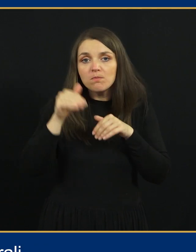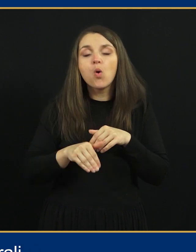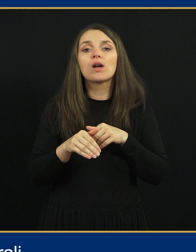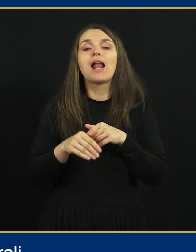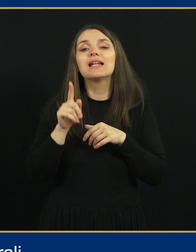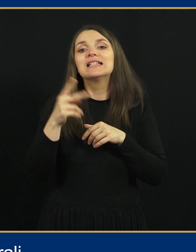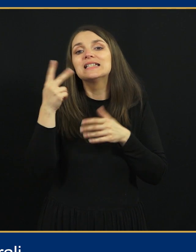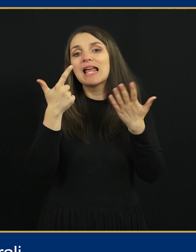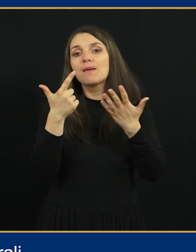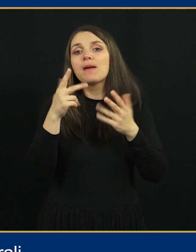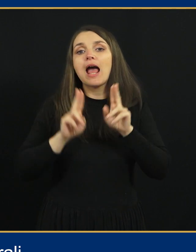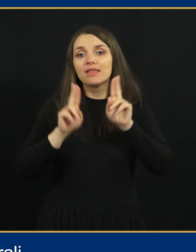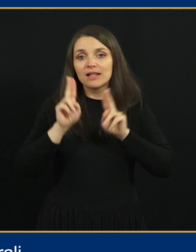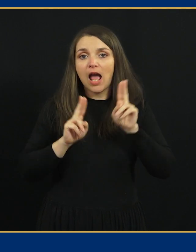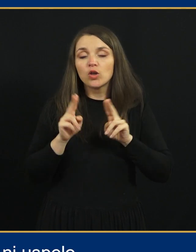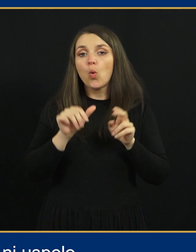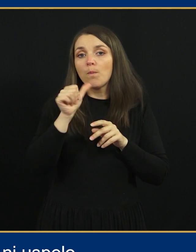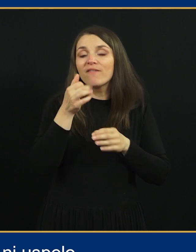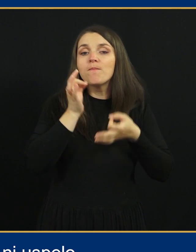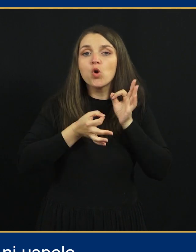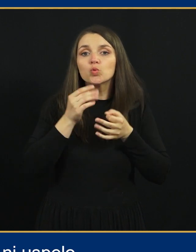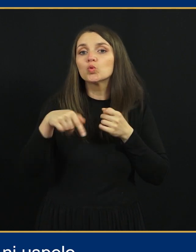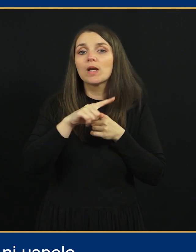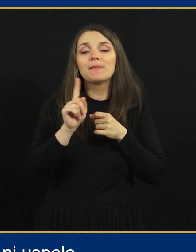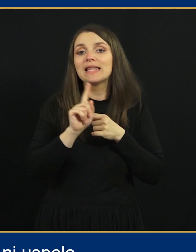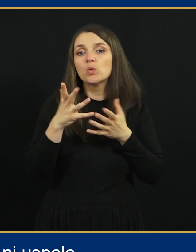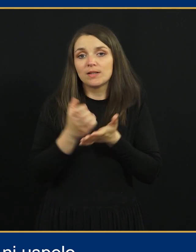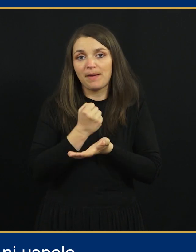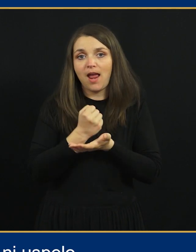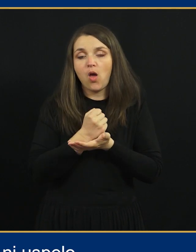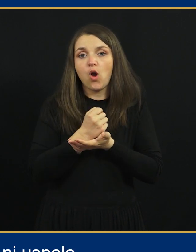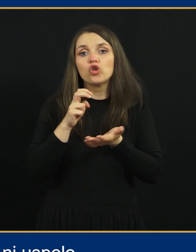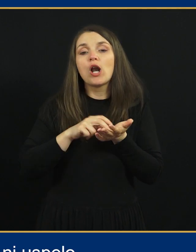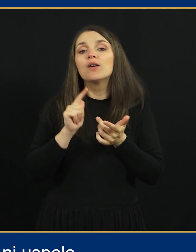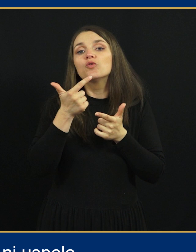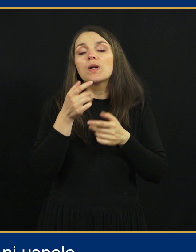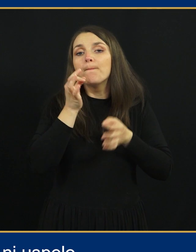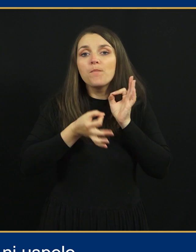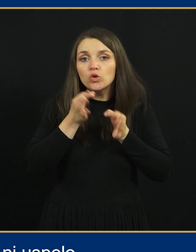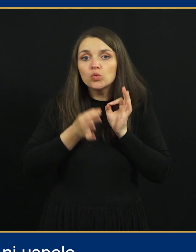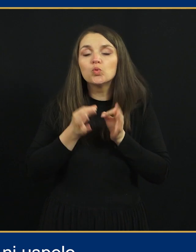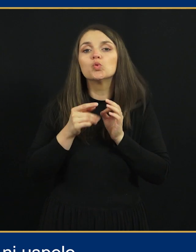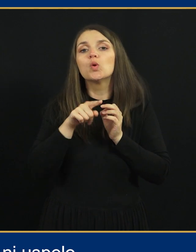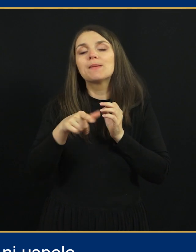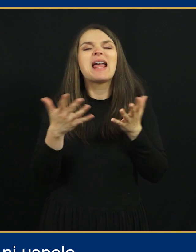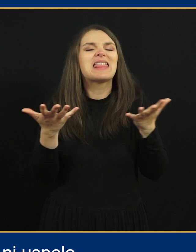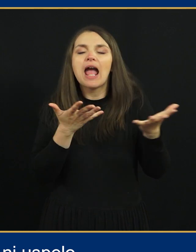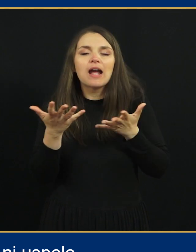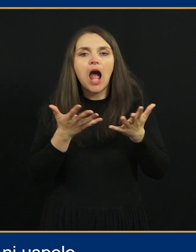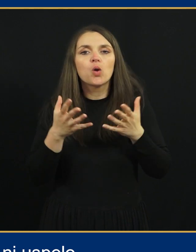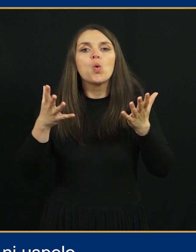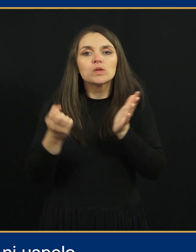bi morali, in 7 kandidatov. V prvem poskusu jim tega seveda ni uspelo. Šele z drugim poskusom jim je